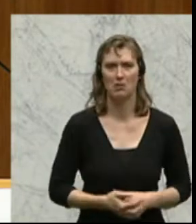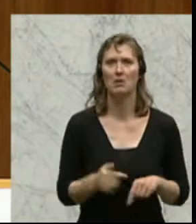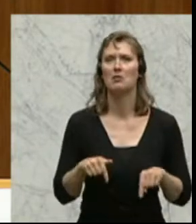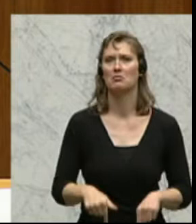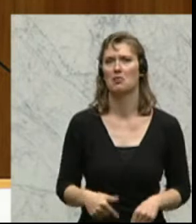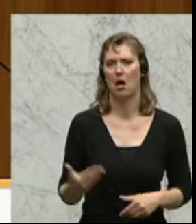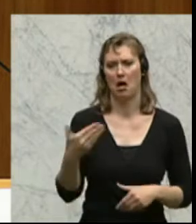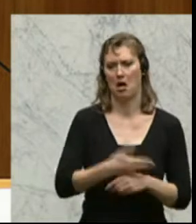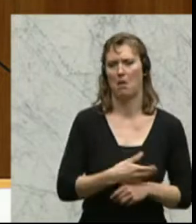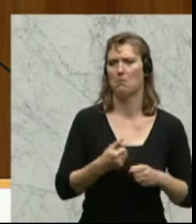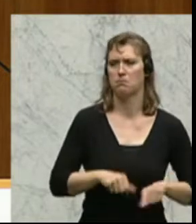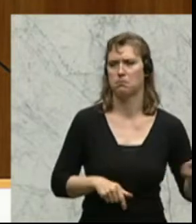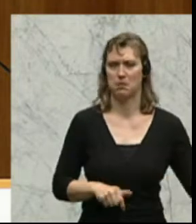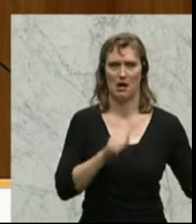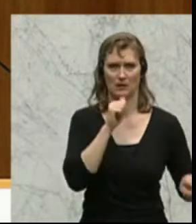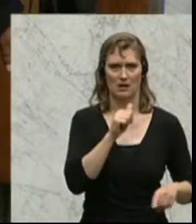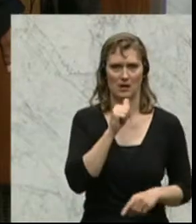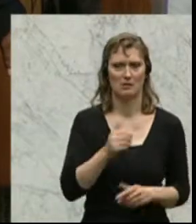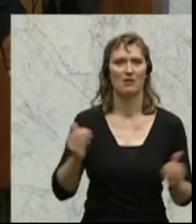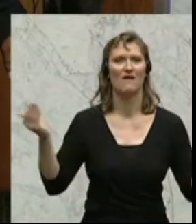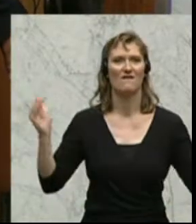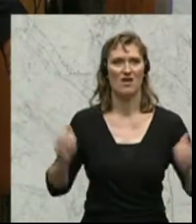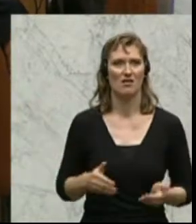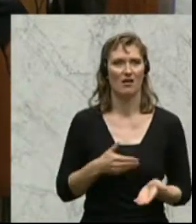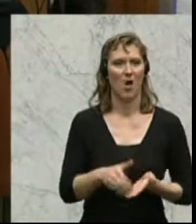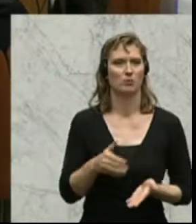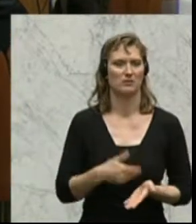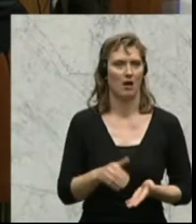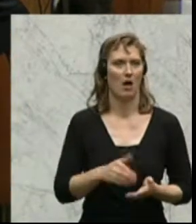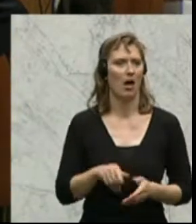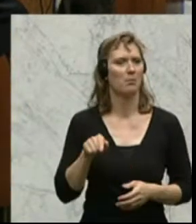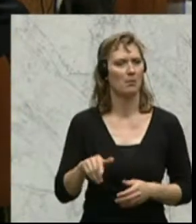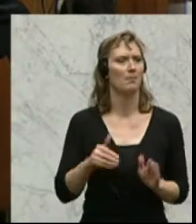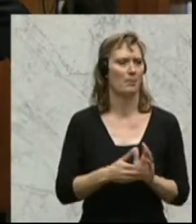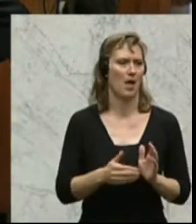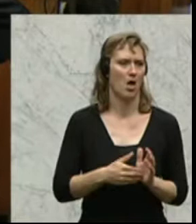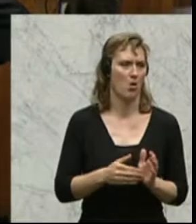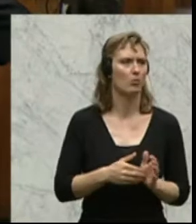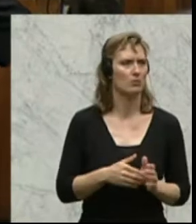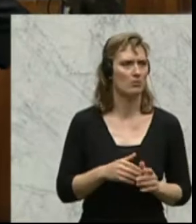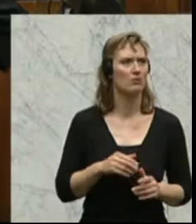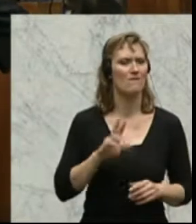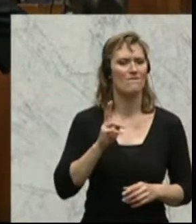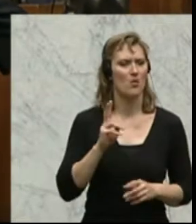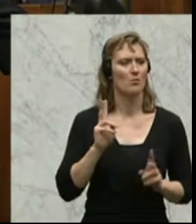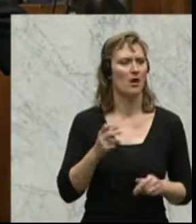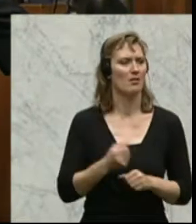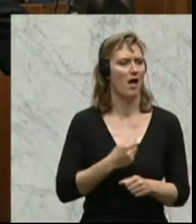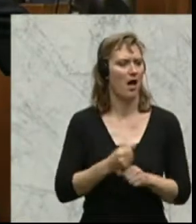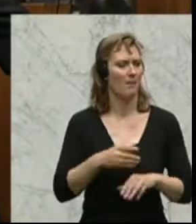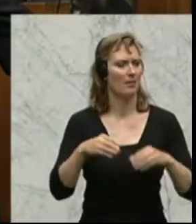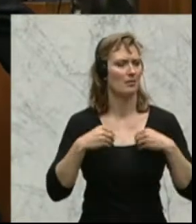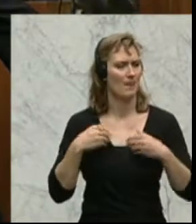Bank. Eine Senkung der Ausgaben ist aber unabdingbar, um in der Lage zu sein, die Arbeitnehmer zu entlasten. Ein